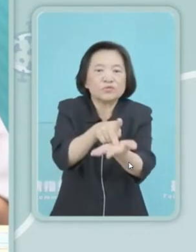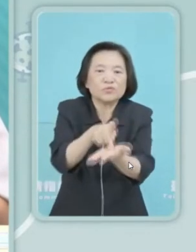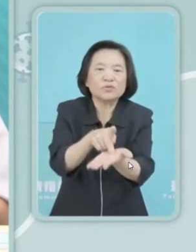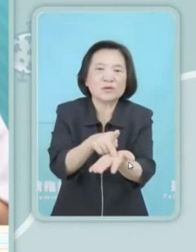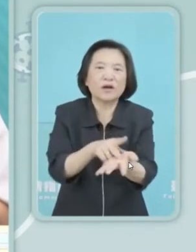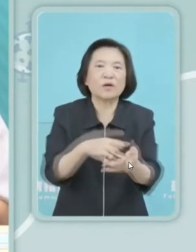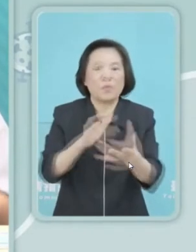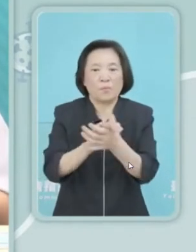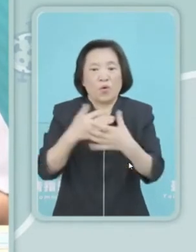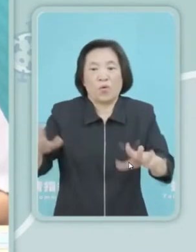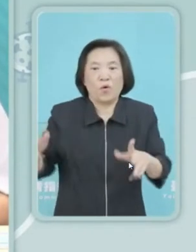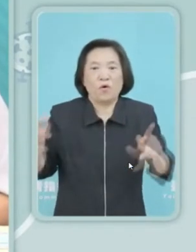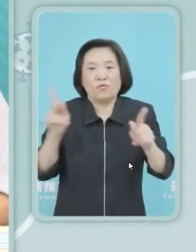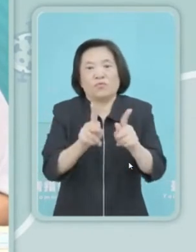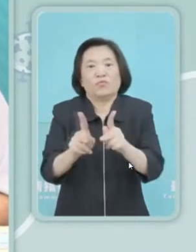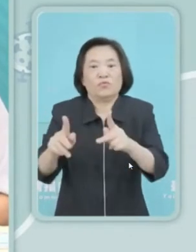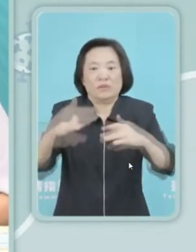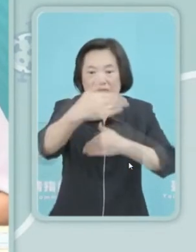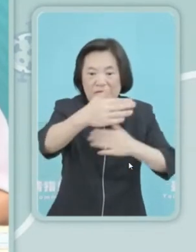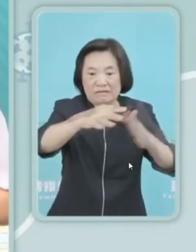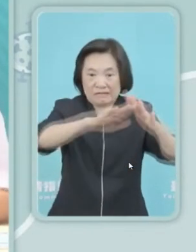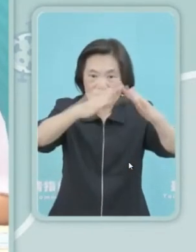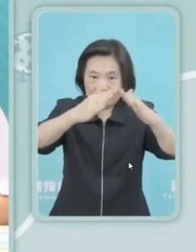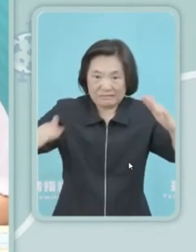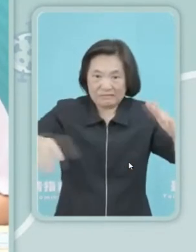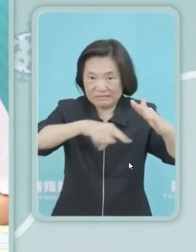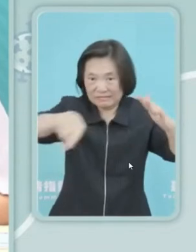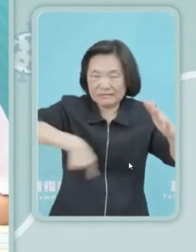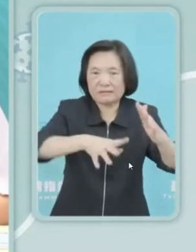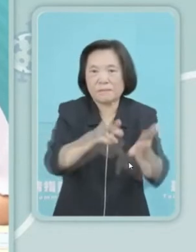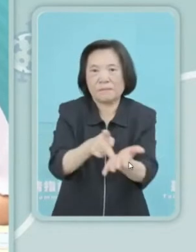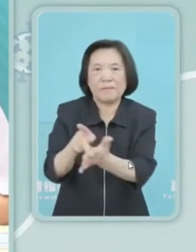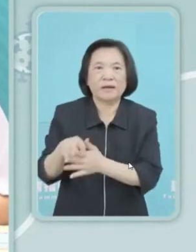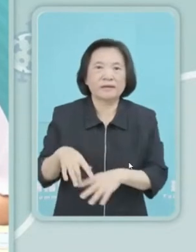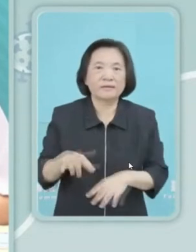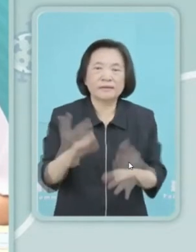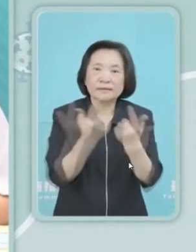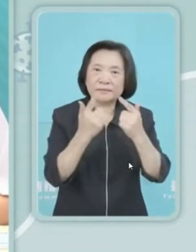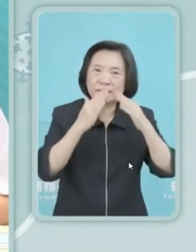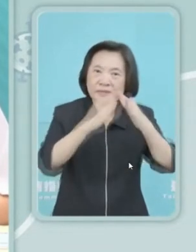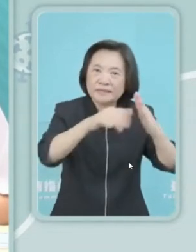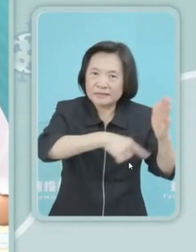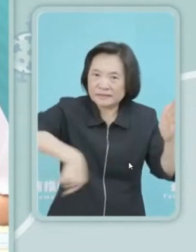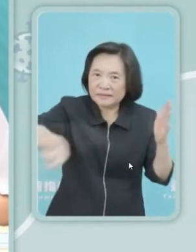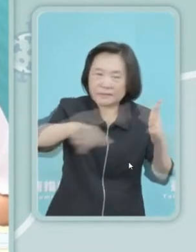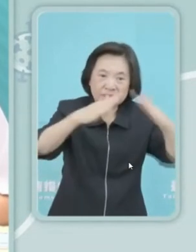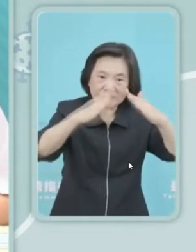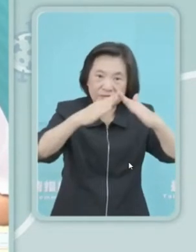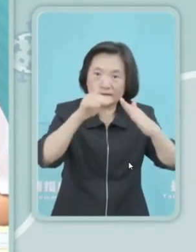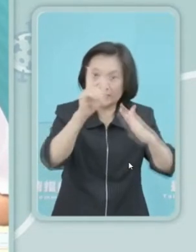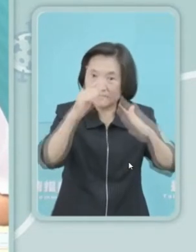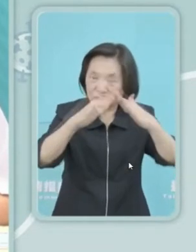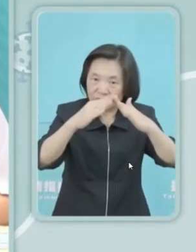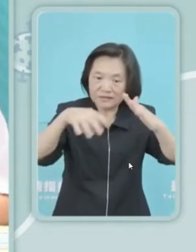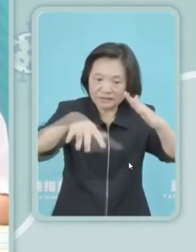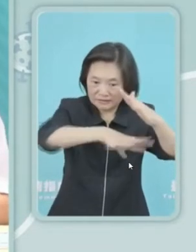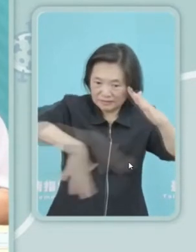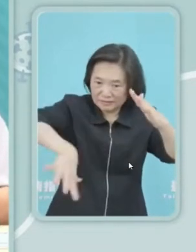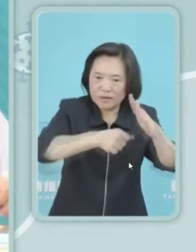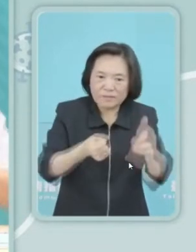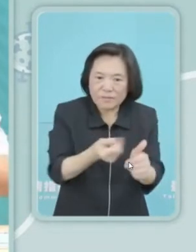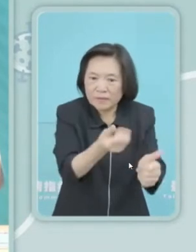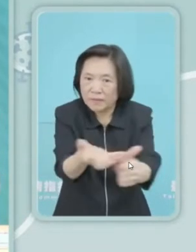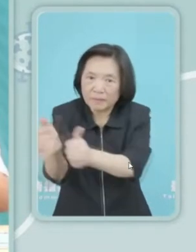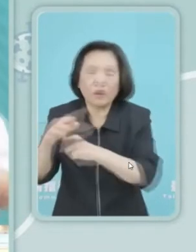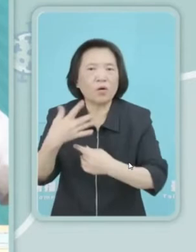公寓也是问题。所以我们现在家户感染在台北市是广义的家户感染，这是一个目前比较头